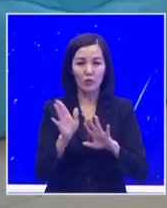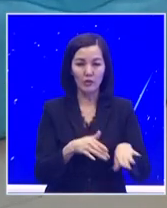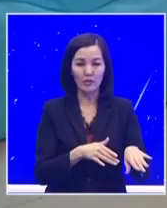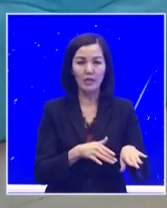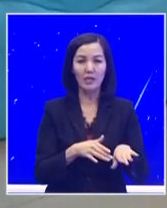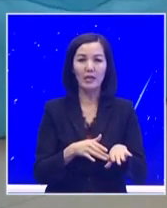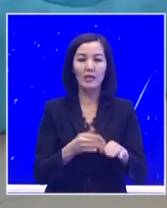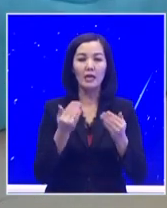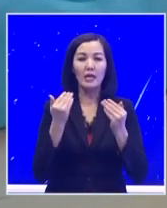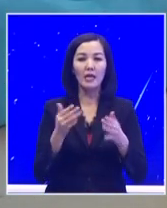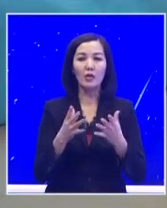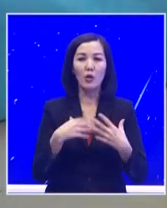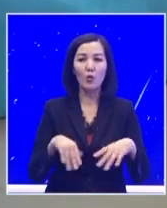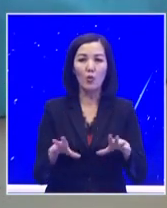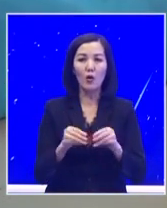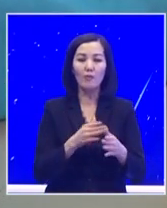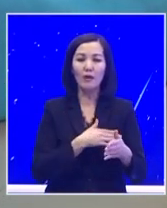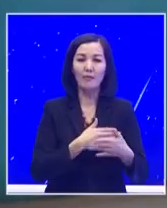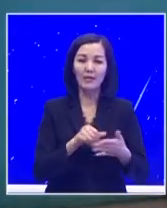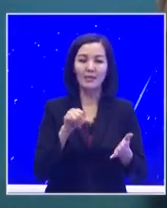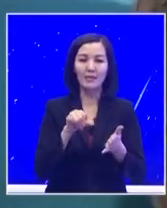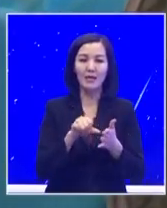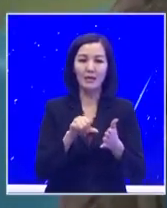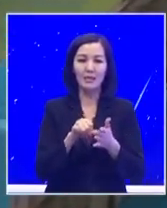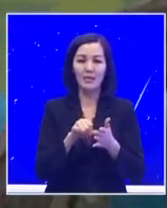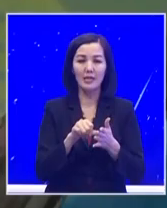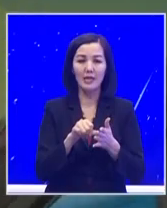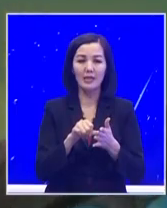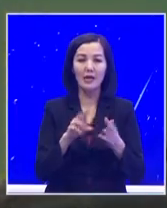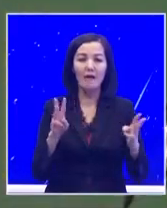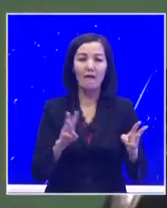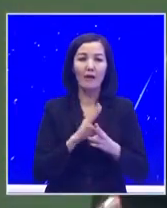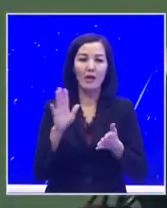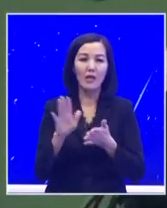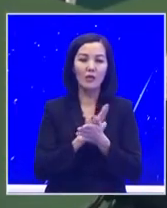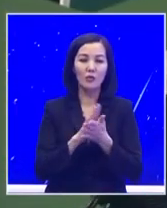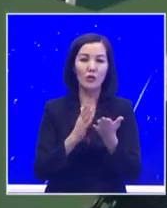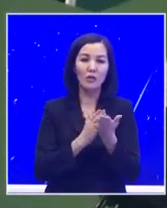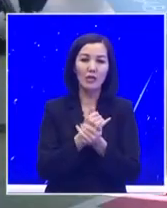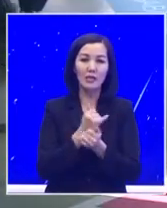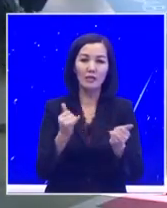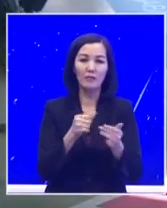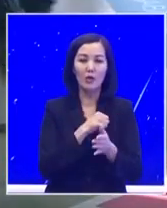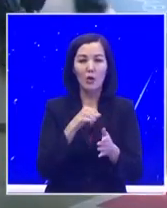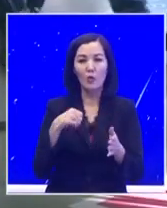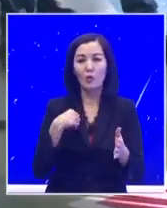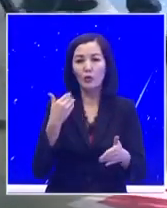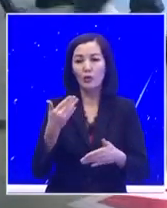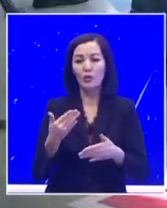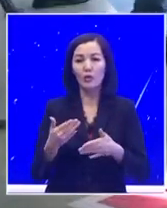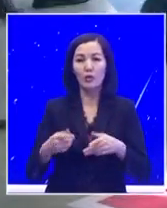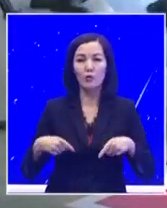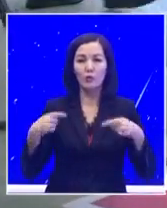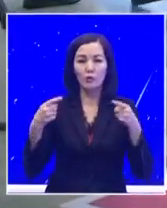салдарынан ешкім қоғамнан тыс қалмаса деген ниетте волонтерлікке кіріскен. Қазір ол өздігінен қозғалуға мүмкіндік беретін